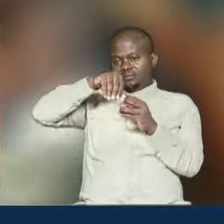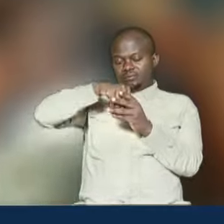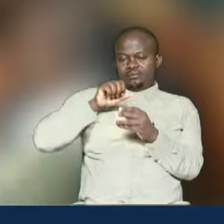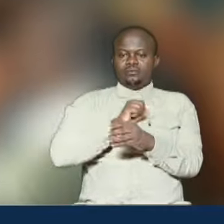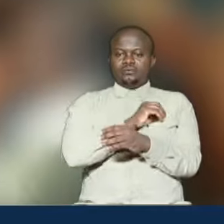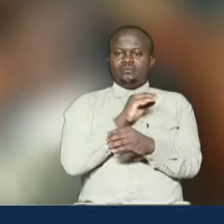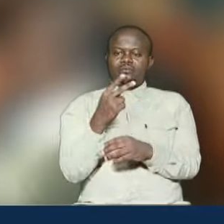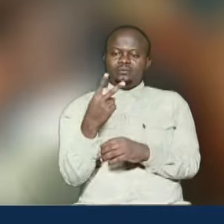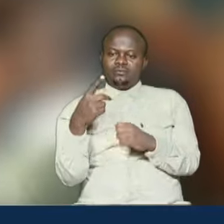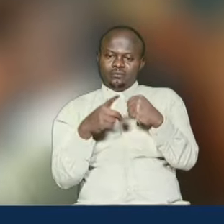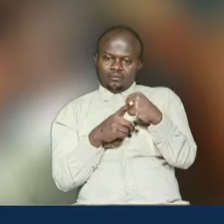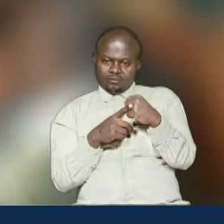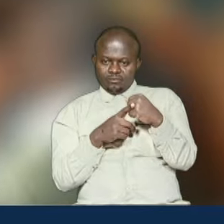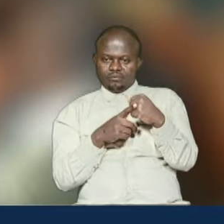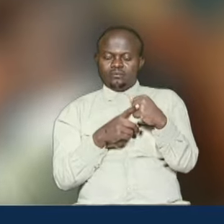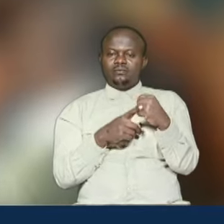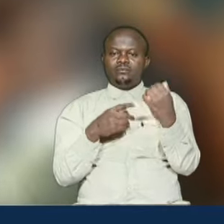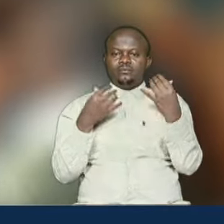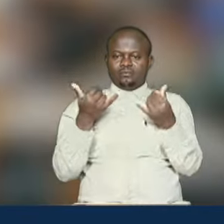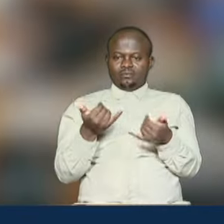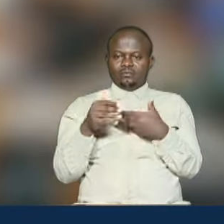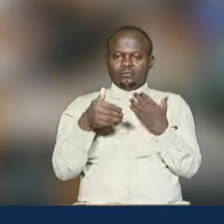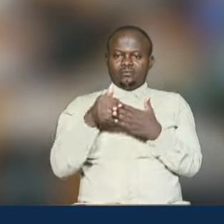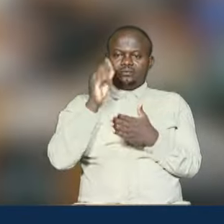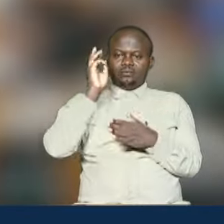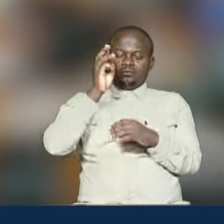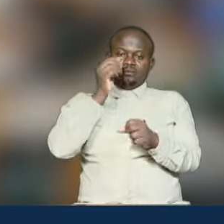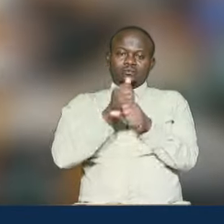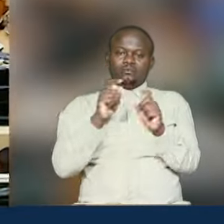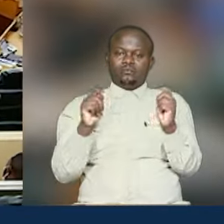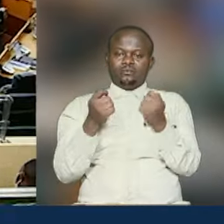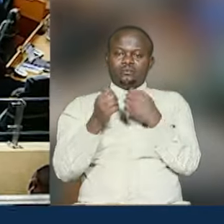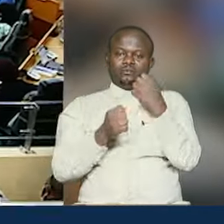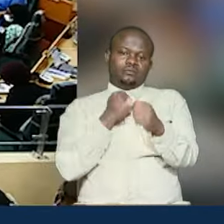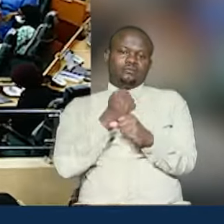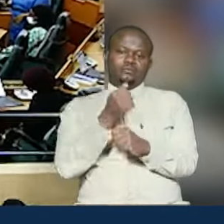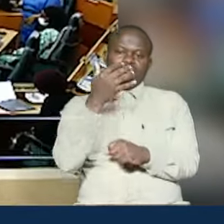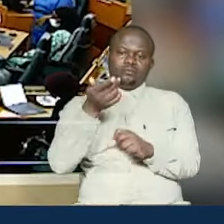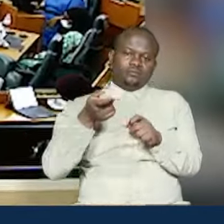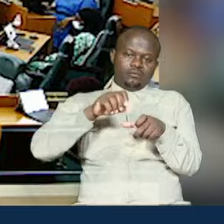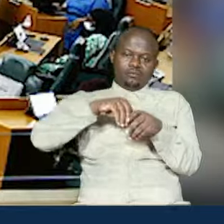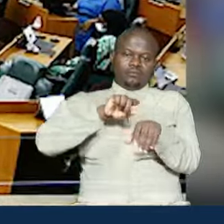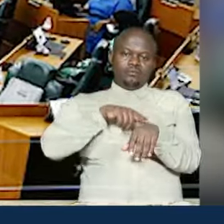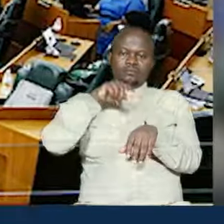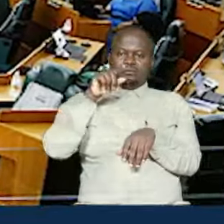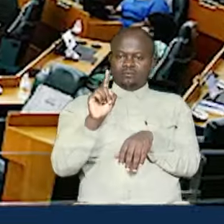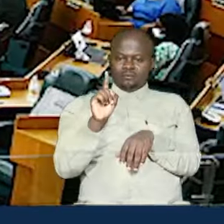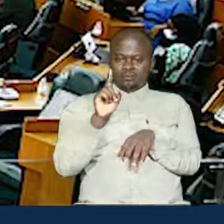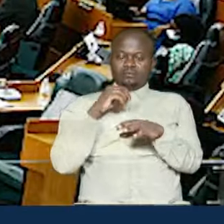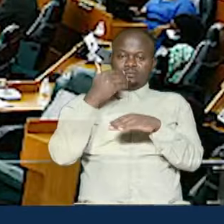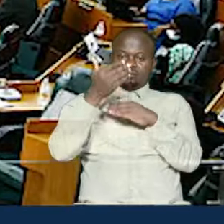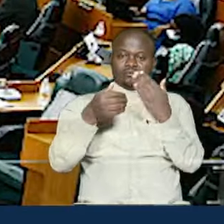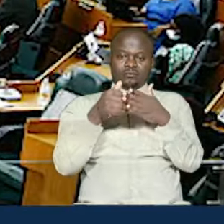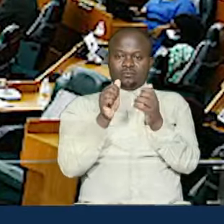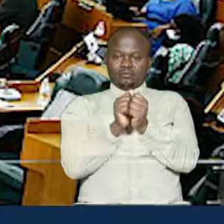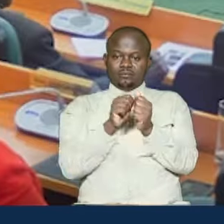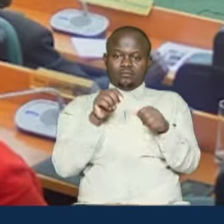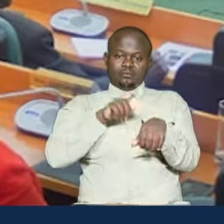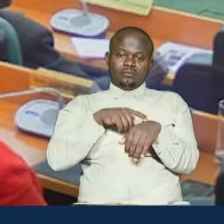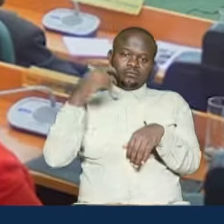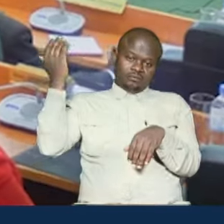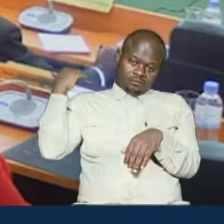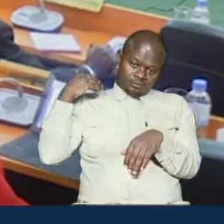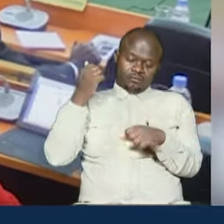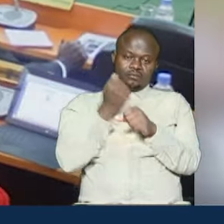n'abasenateri 26, kuri ubu bakazakora manda y'imyaka 5 yongerwa inshuro imwe ikaba 10, mu gihe mbere bakoraga manda